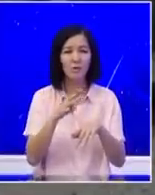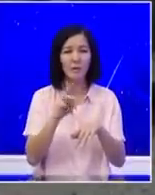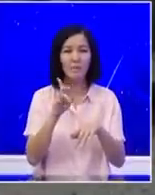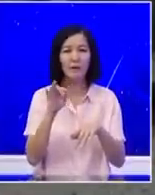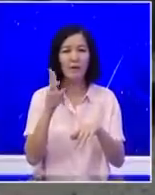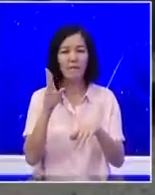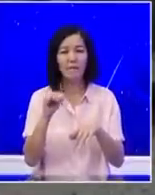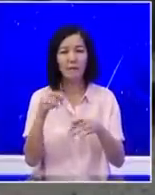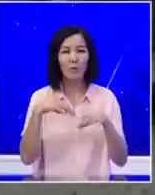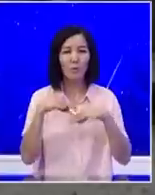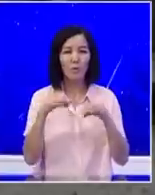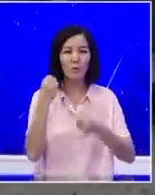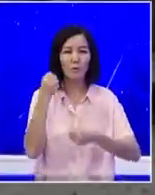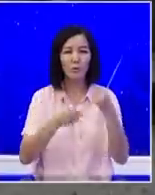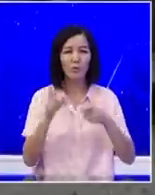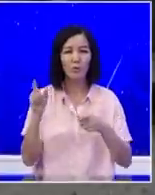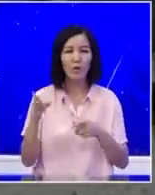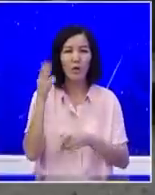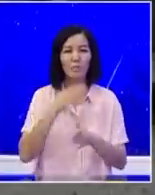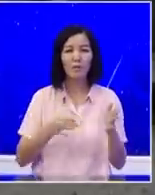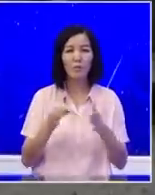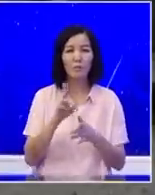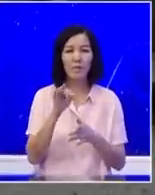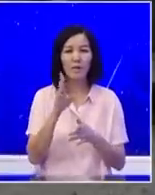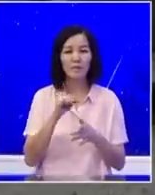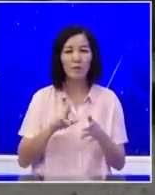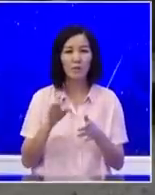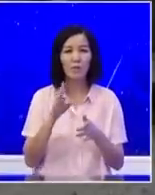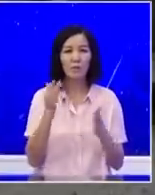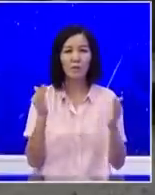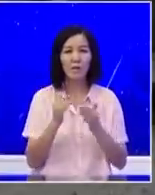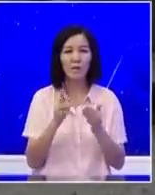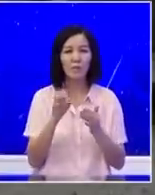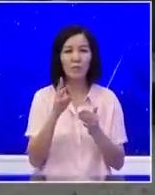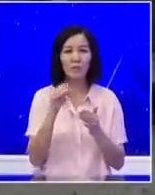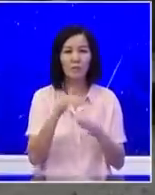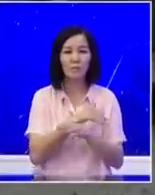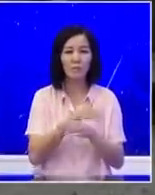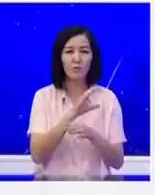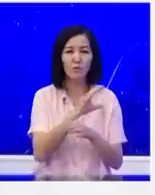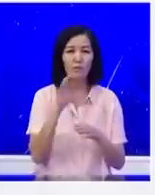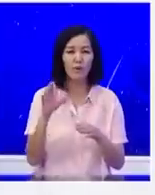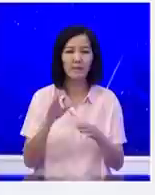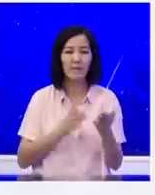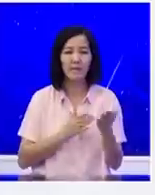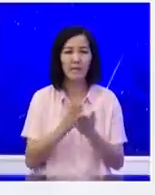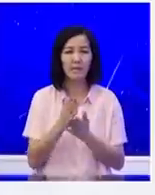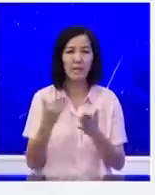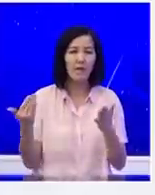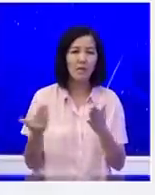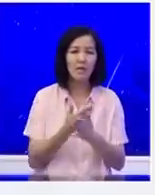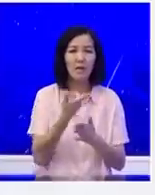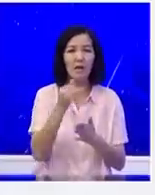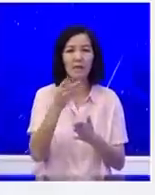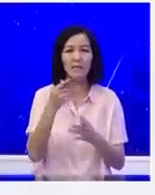BMW маркалы көліктің жүргізушісі Алматы облысы Қарасай ауданы, Көксай ықшам ауданы, Қожабеков көшесімен солтүстік бағытта келе жатып, жаңа